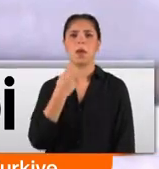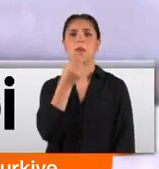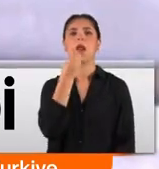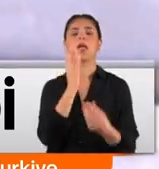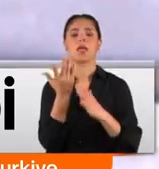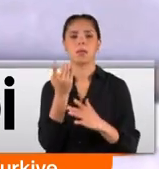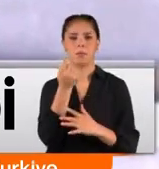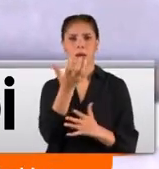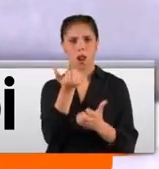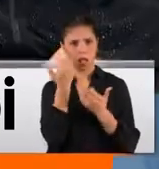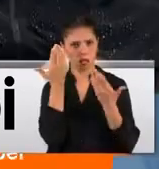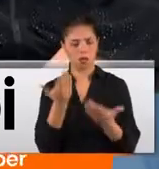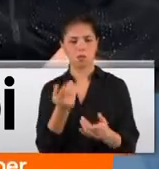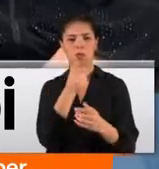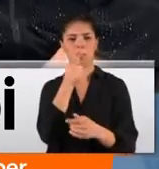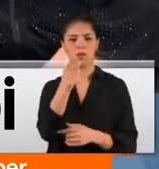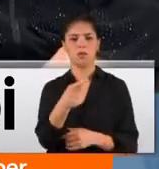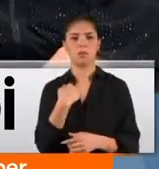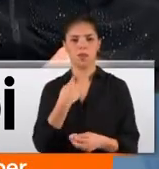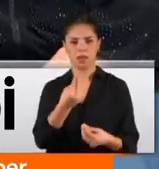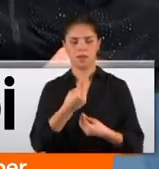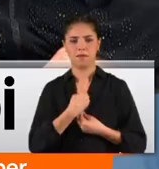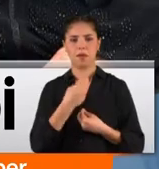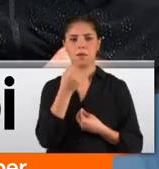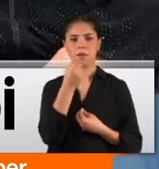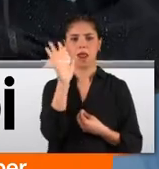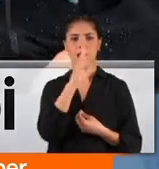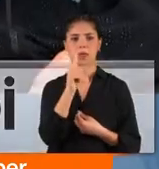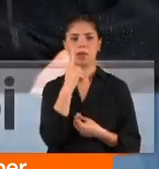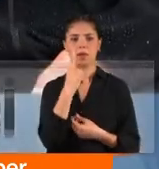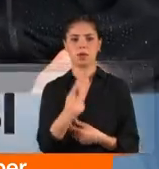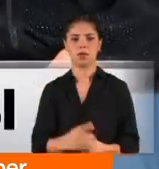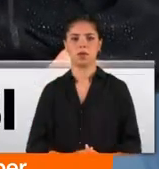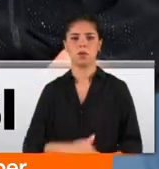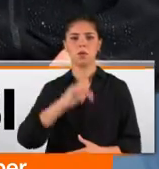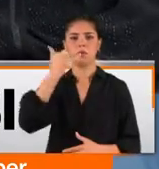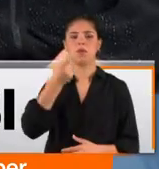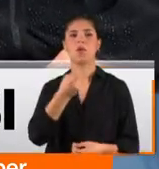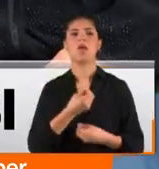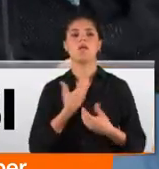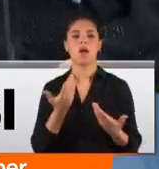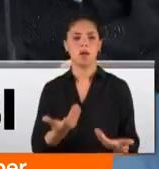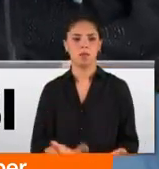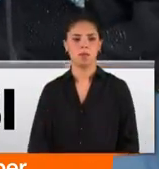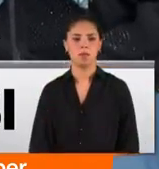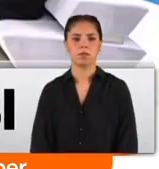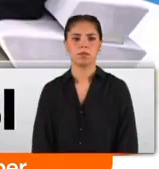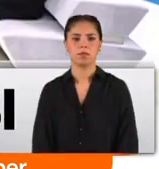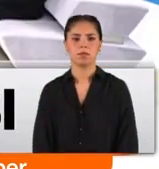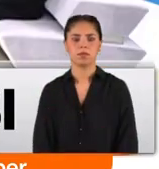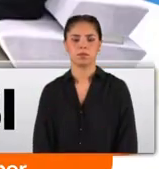Parayı aldığını da inkar etmedi. Bana verdiği para 50 bin lira para. Bundan başka bana para vermedi. Açtığımda benim